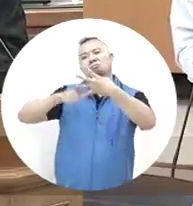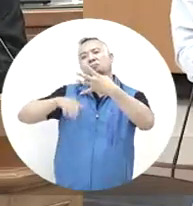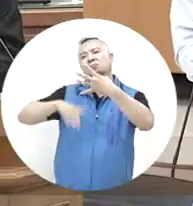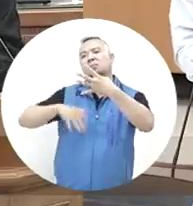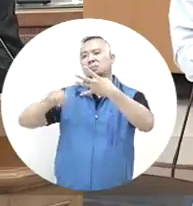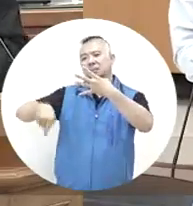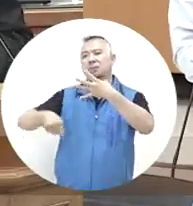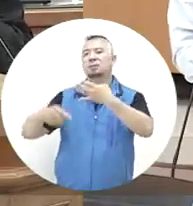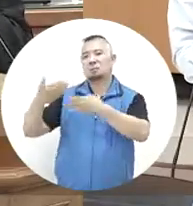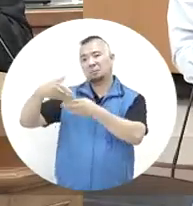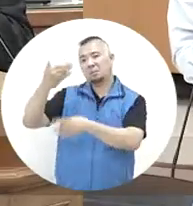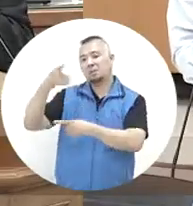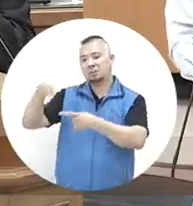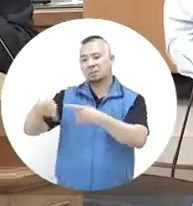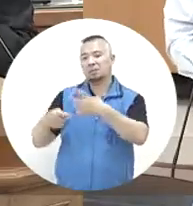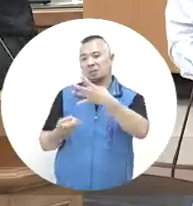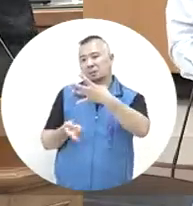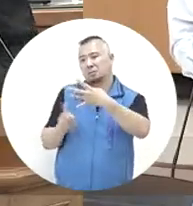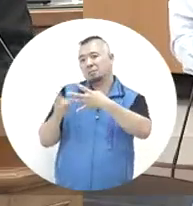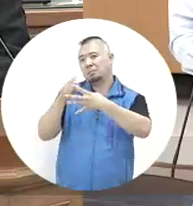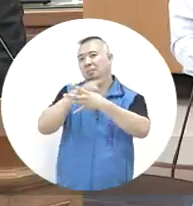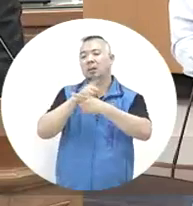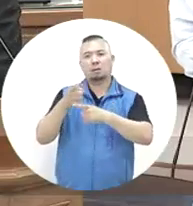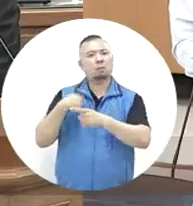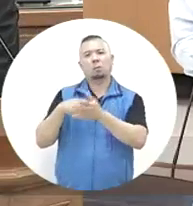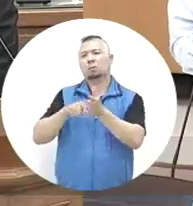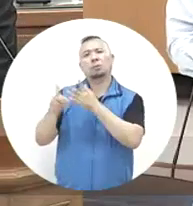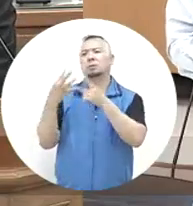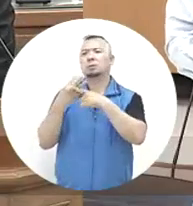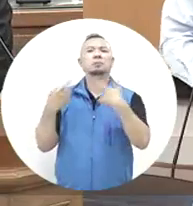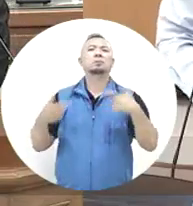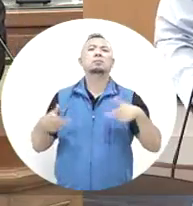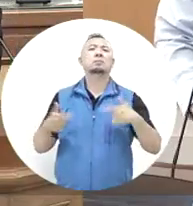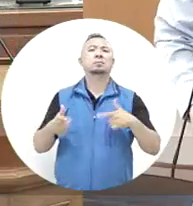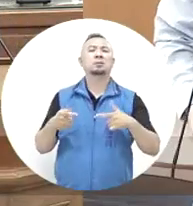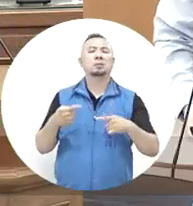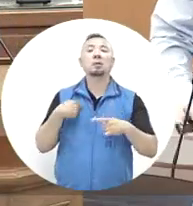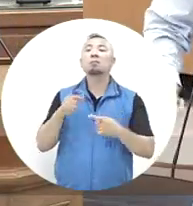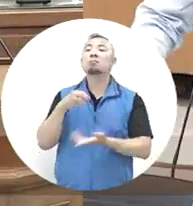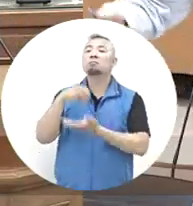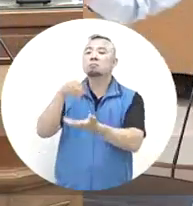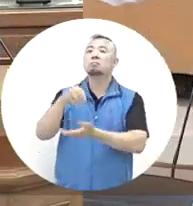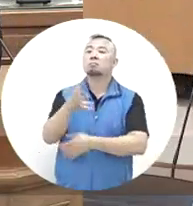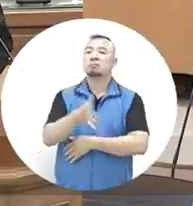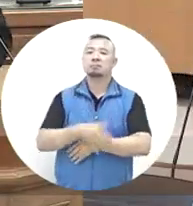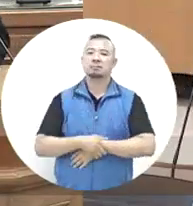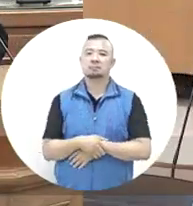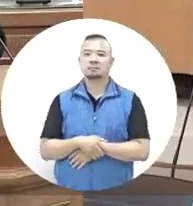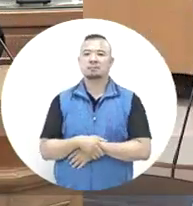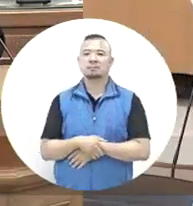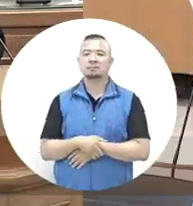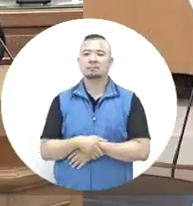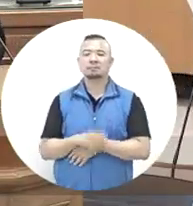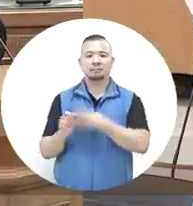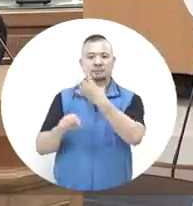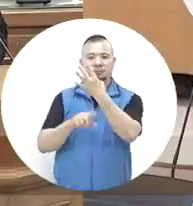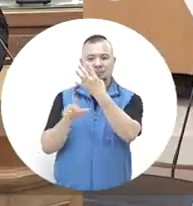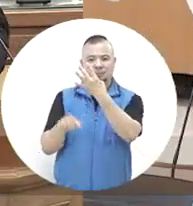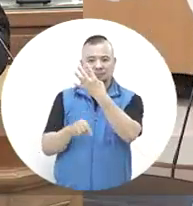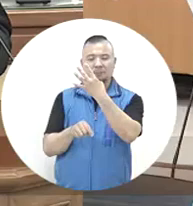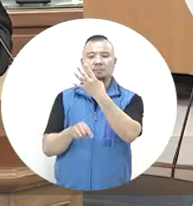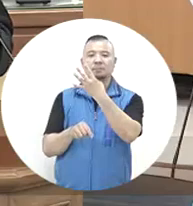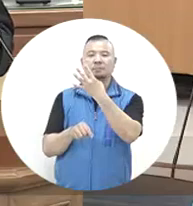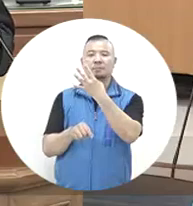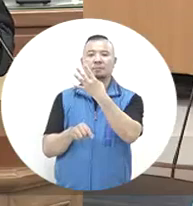这个我要请文化局去评估，好不好？ 因为我不是专业的啦，我觉得说哈，为什么我会这样子讲哈？因为四月齁，我们现在开始就